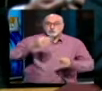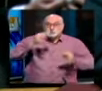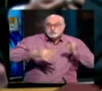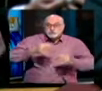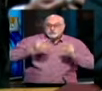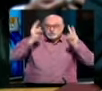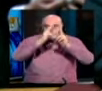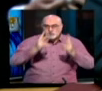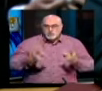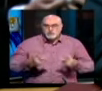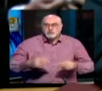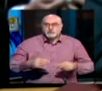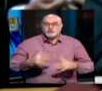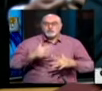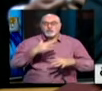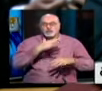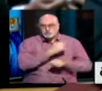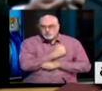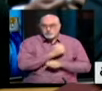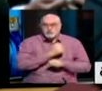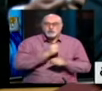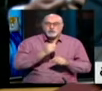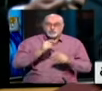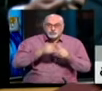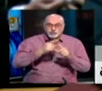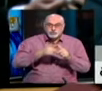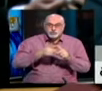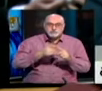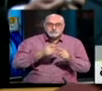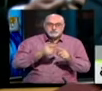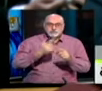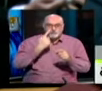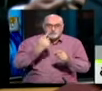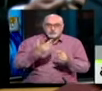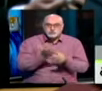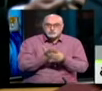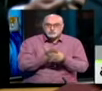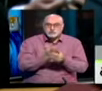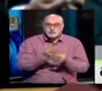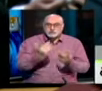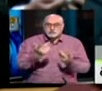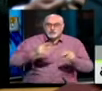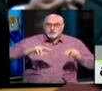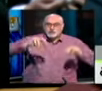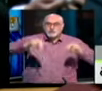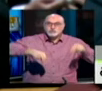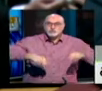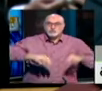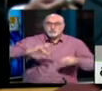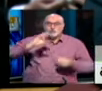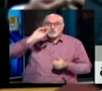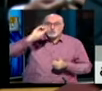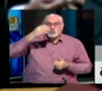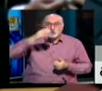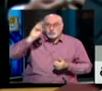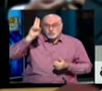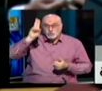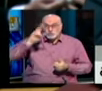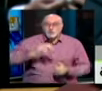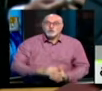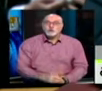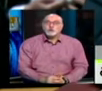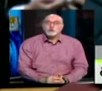دعوة حدوث انتهاكات الاتفاقية الأمم المتحدة